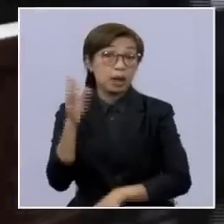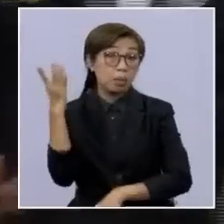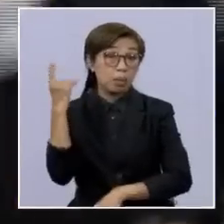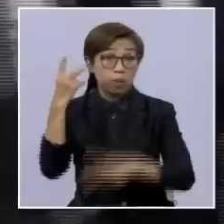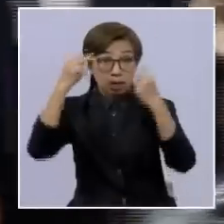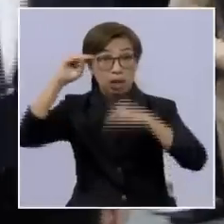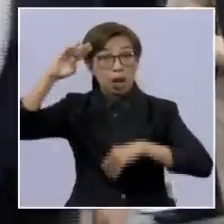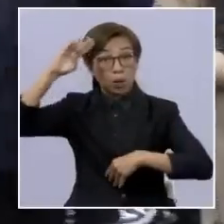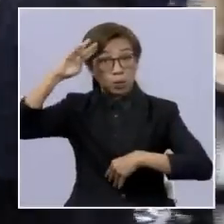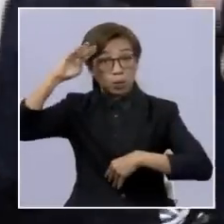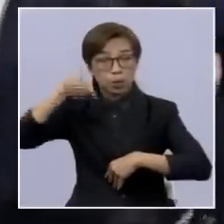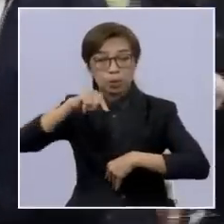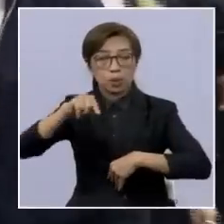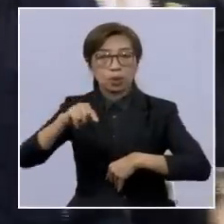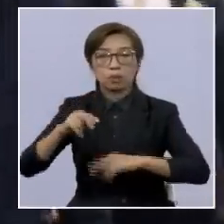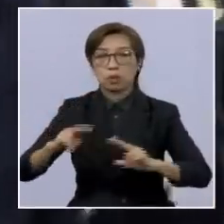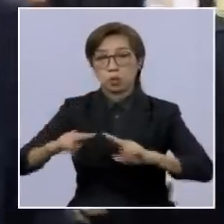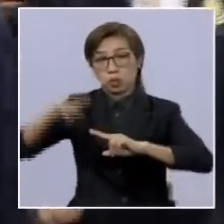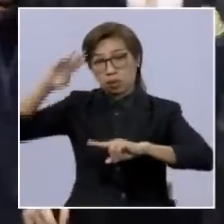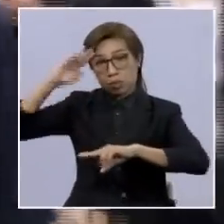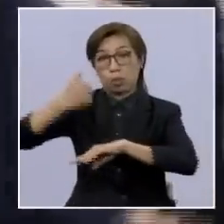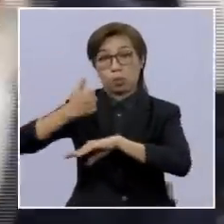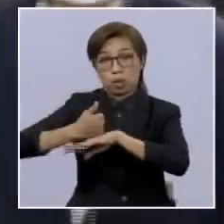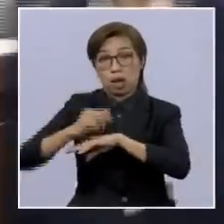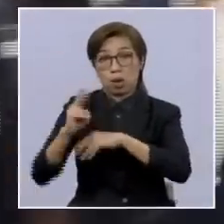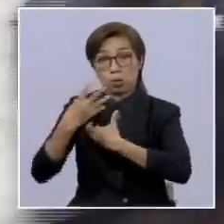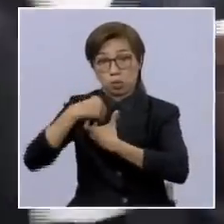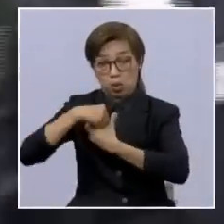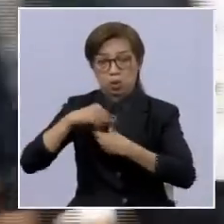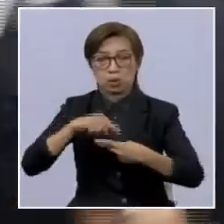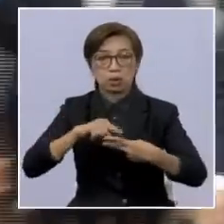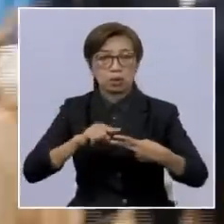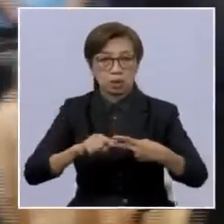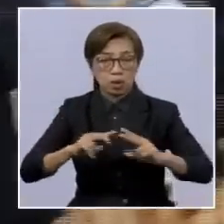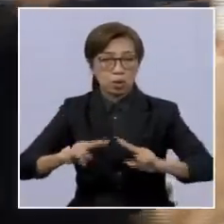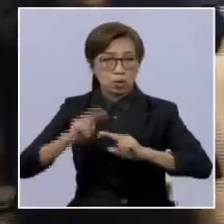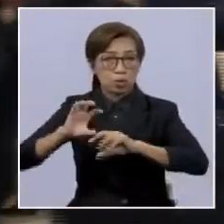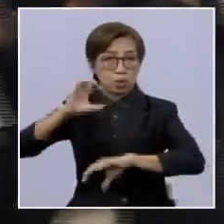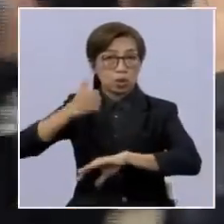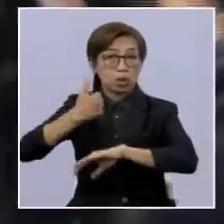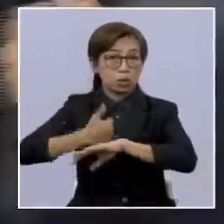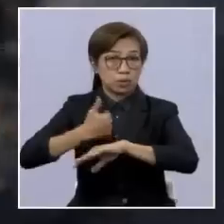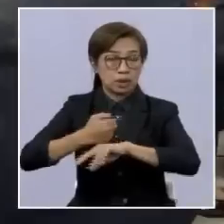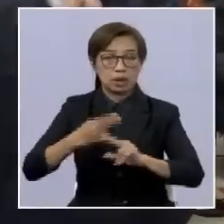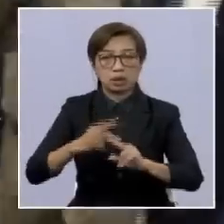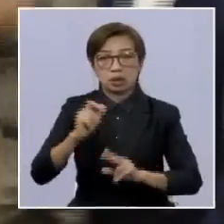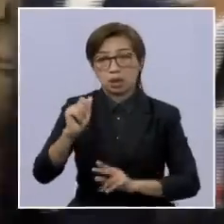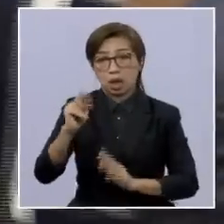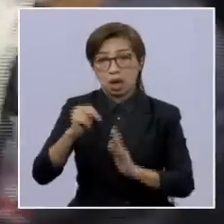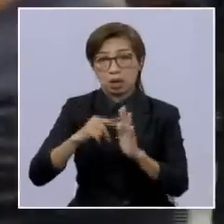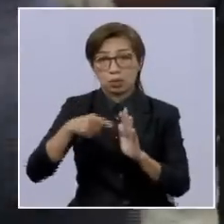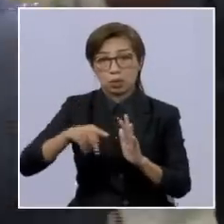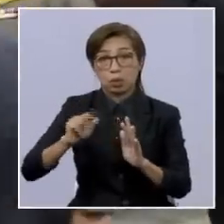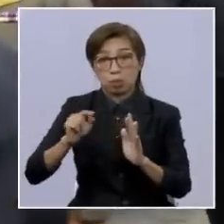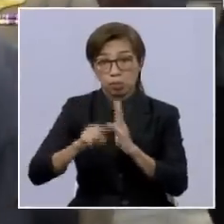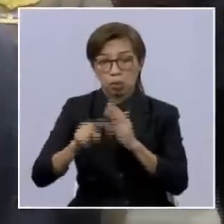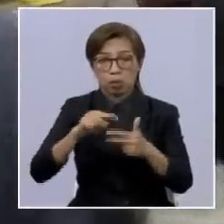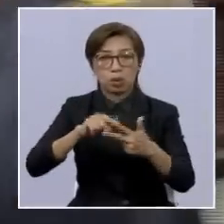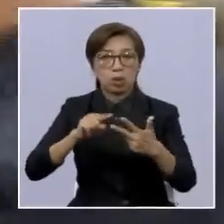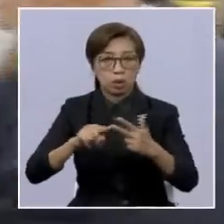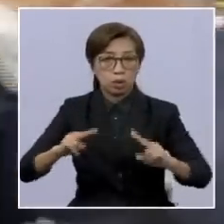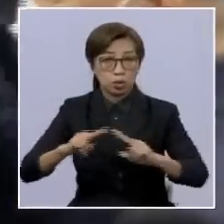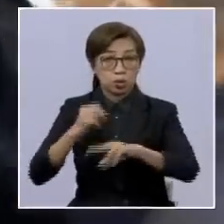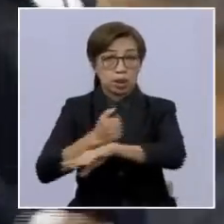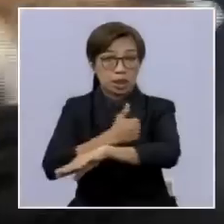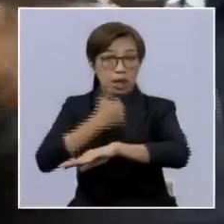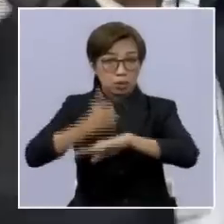ชานายกรัฐมนตรีและรัฐมนตรีว่าการกระทรวงกลาโหมพร้อมด้วยพลเอกอนุพงษ์เผ่าจินดารัฐมนตรีมหาดไทยแล้วก็นายสุชาติชมกลิ่นรัฐม